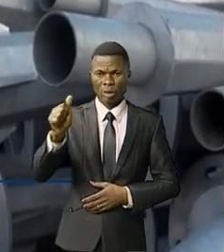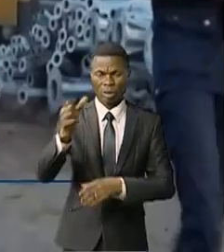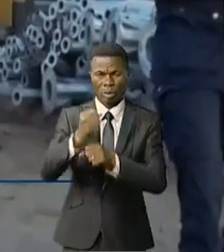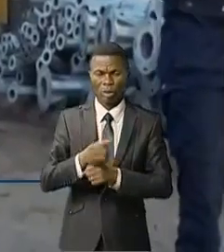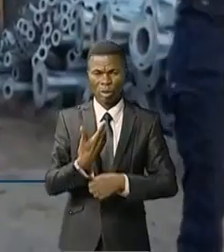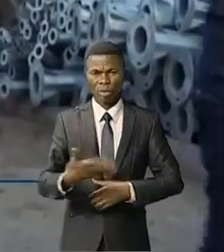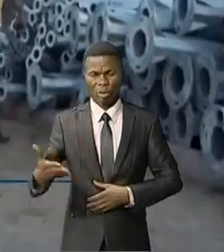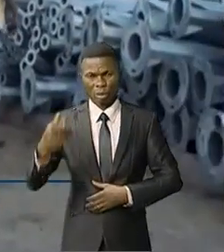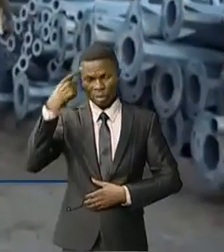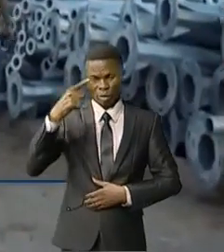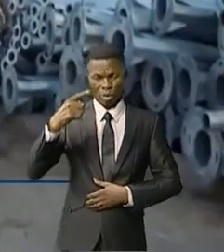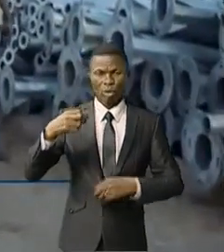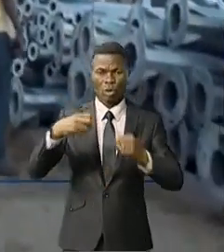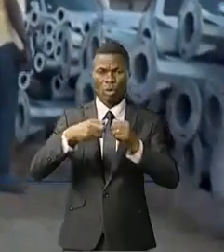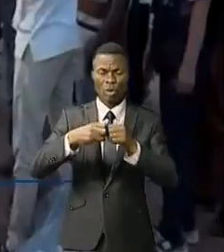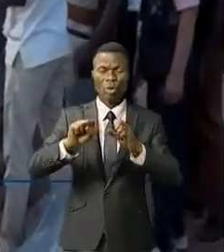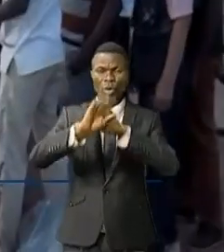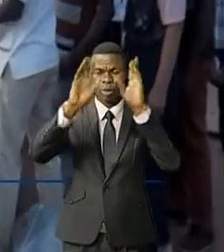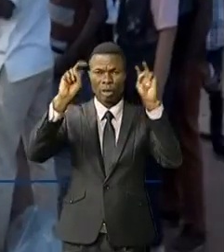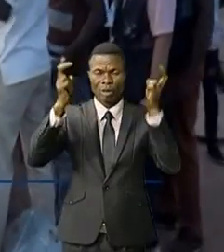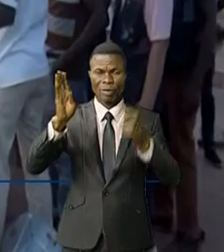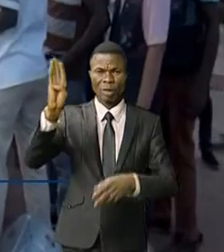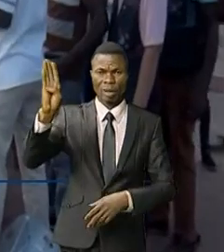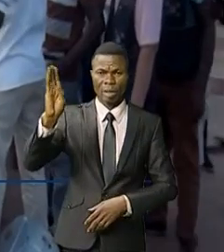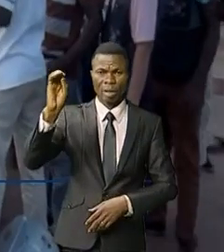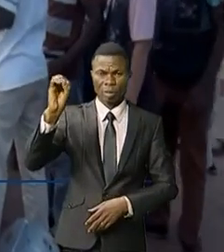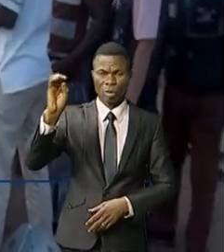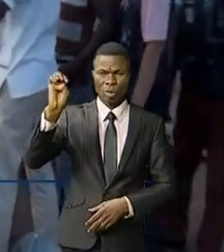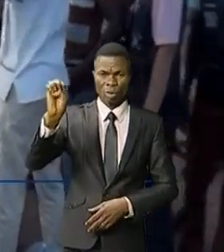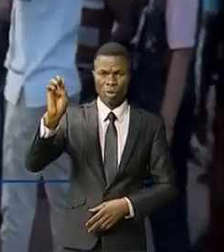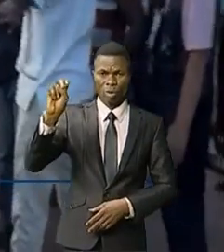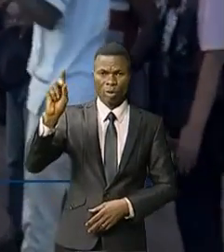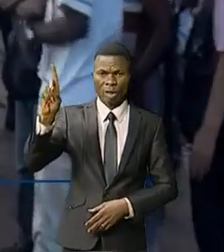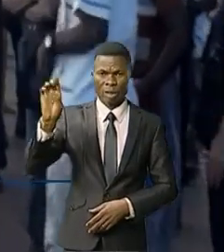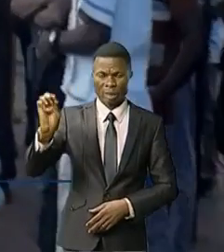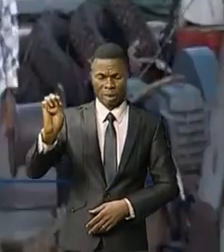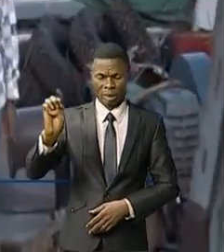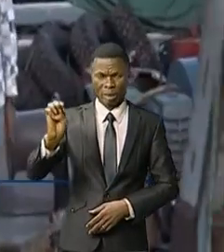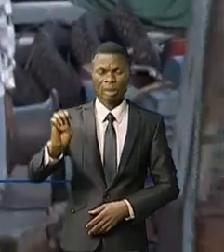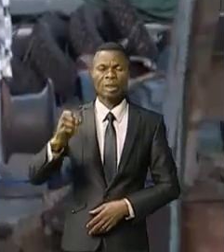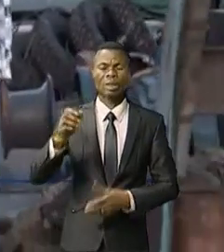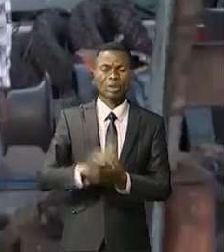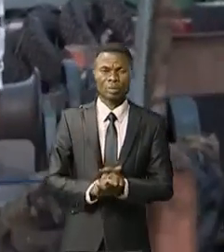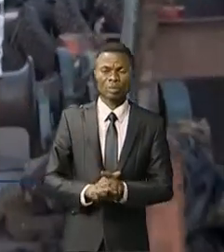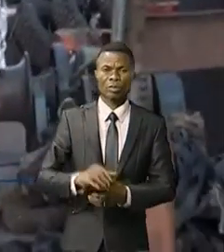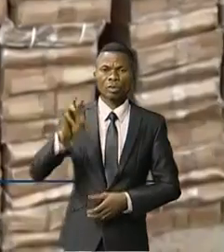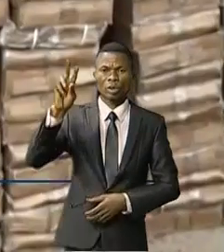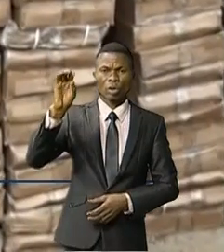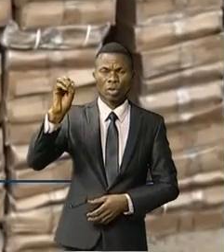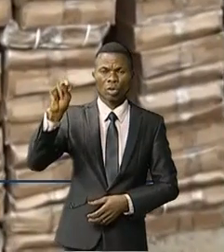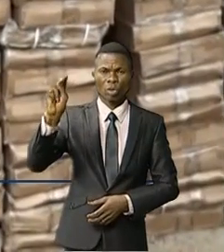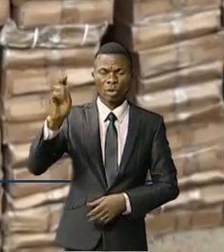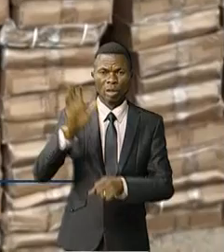matériel pour l'éclairage public de la ville de Boende, au port de la Société congolaise de transport et de port Exonatra. Composé de